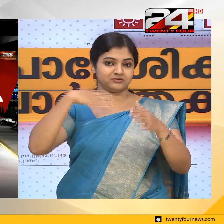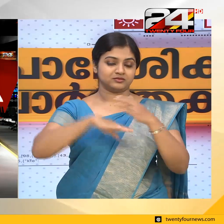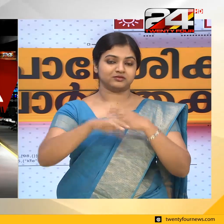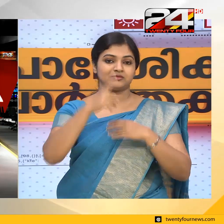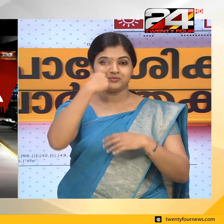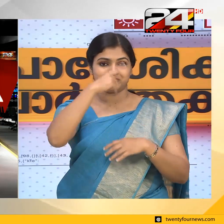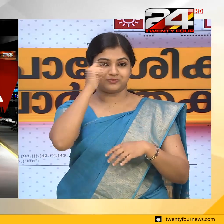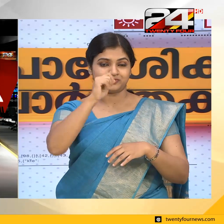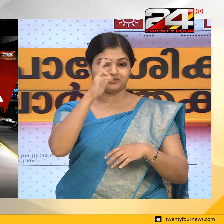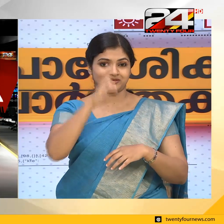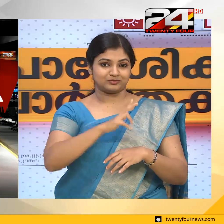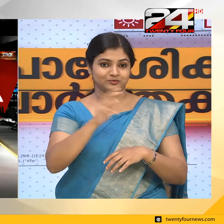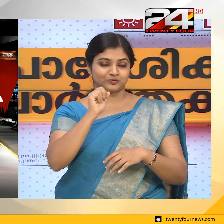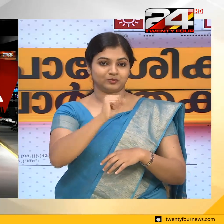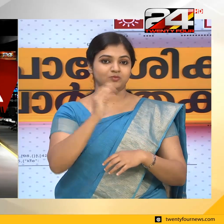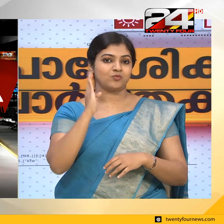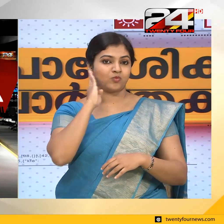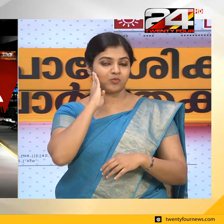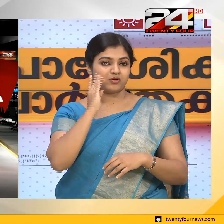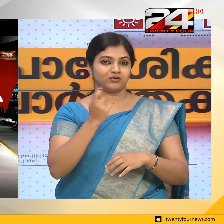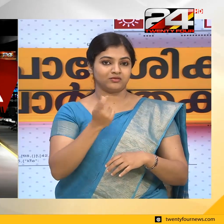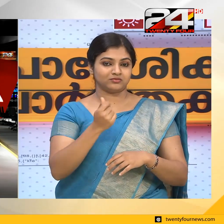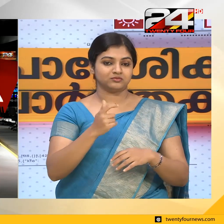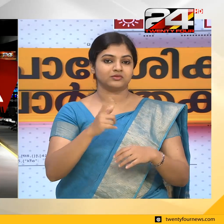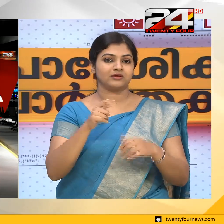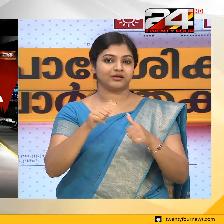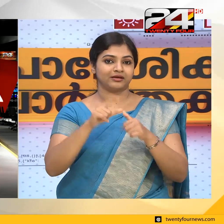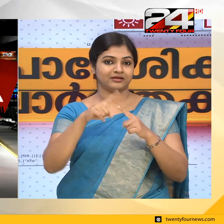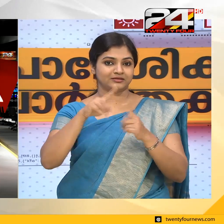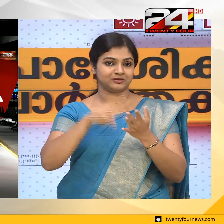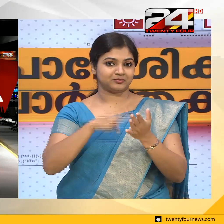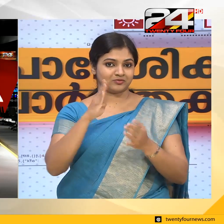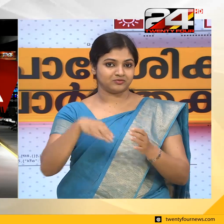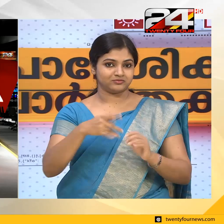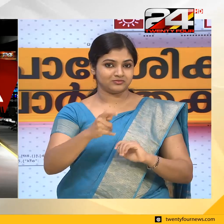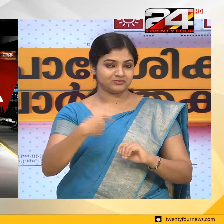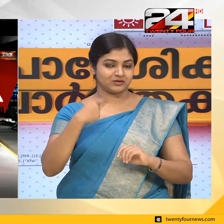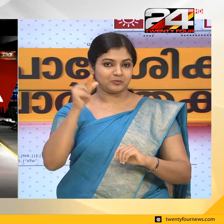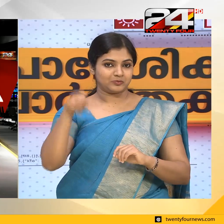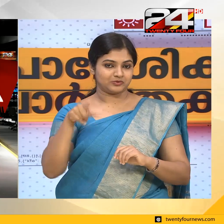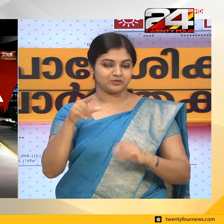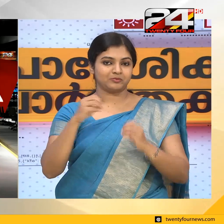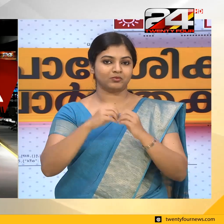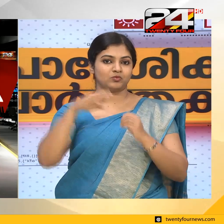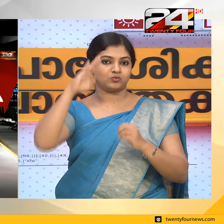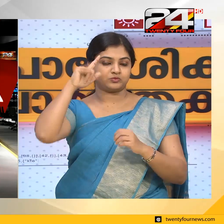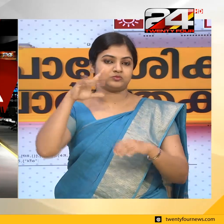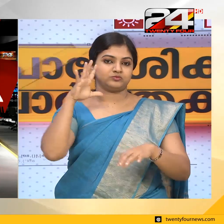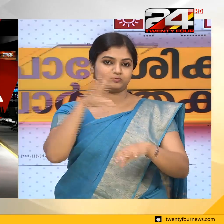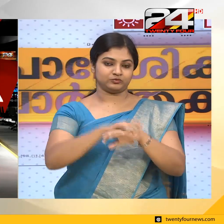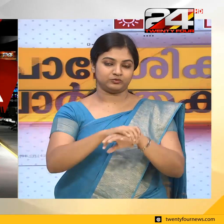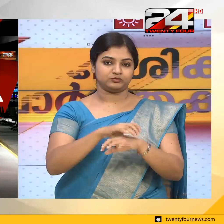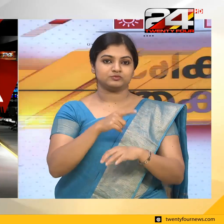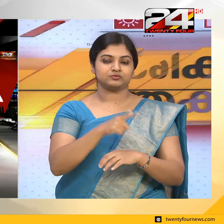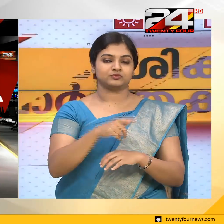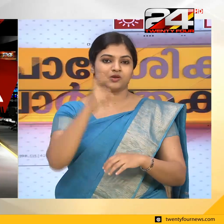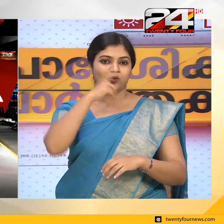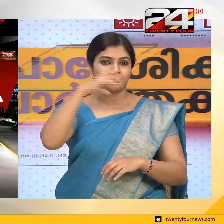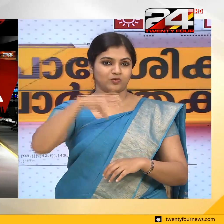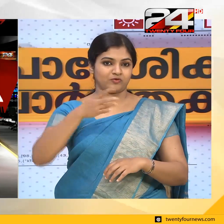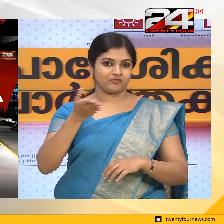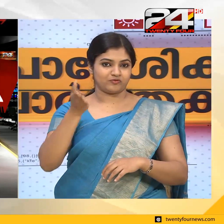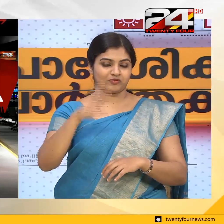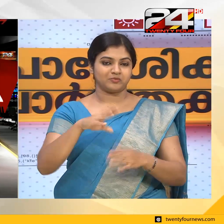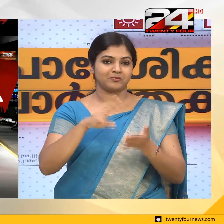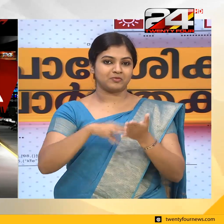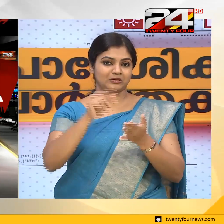പള്ളി വികാരിയുടെ പണവും മൊബൈൽ ഫോണും ATM കാർഡുകളും മോഷ്ടിച്ചയാളെ ബത്തേരി പോലീസ് അറസ്റ്റ് ചെയ്തു. കോഴിക്കോട് കരുവൻതുരുത്തി സ്വദേശി